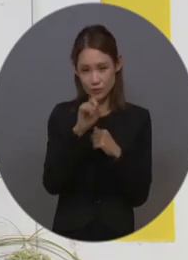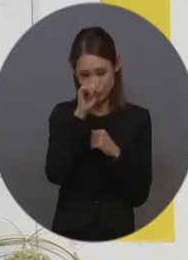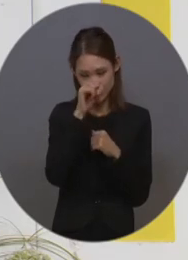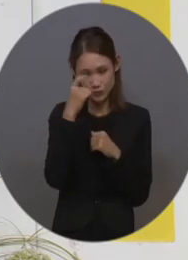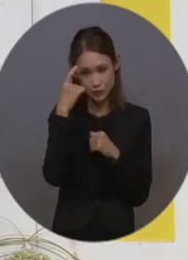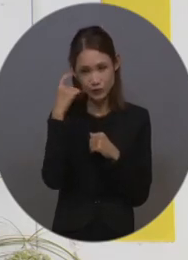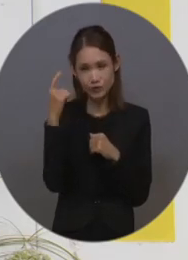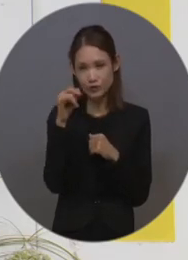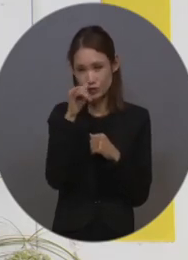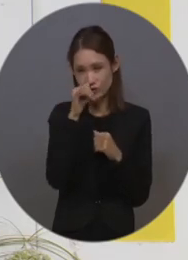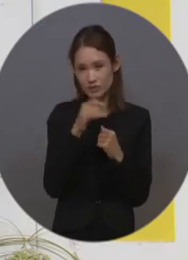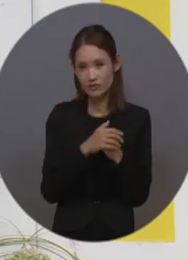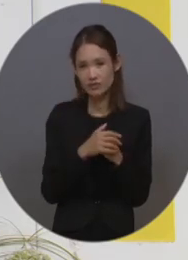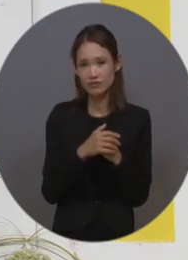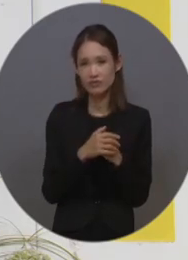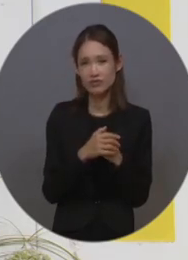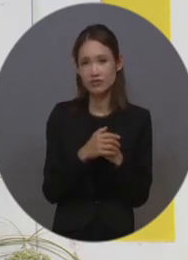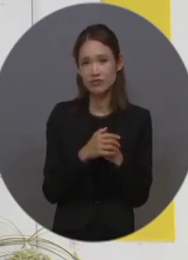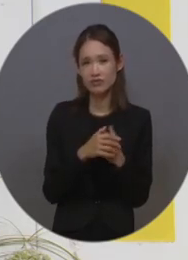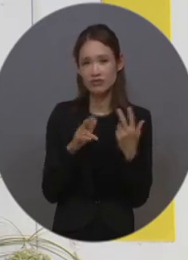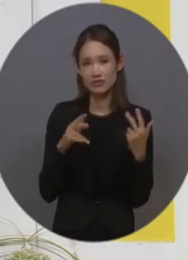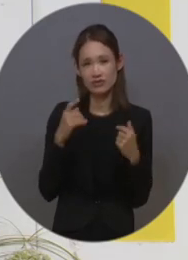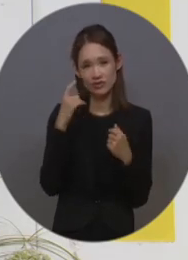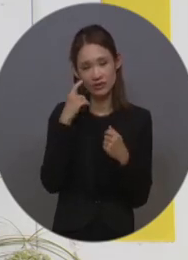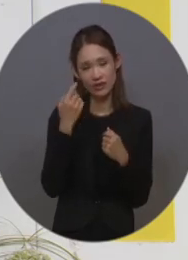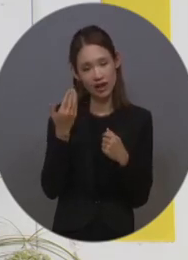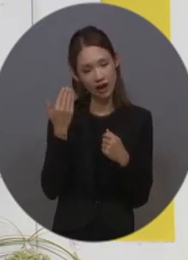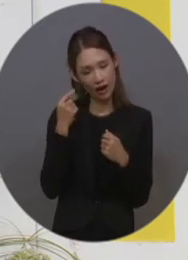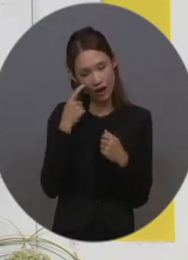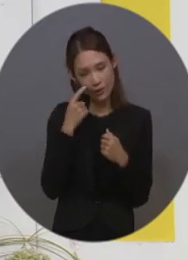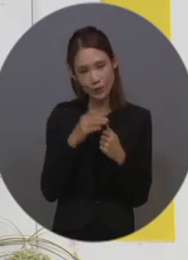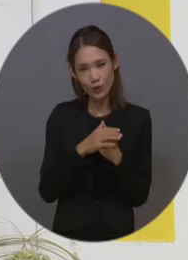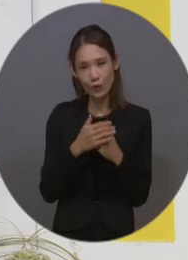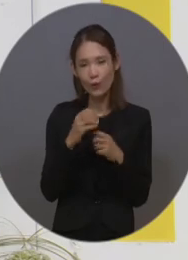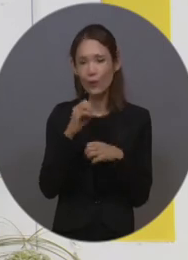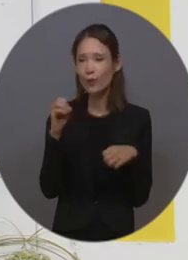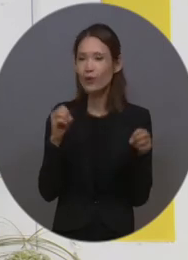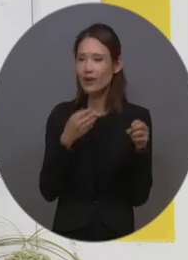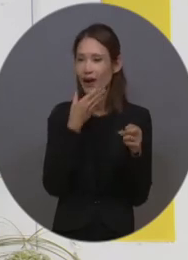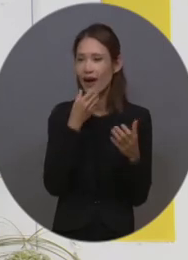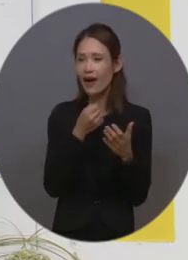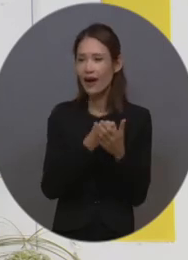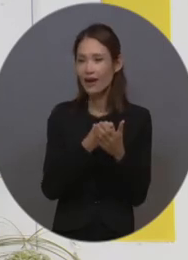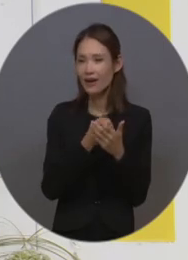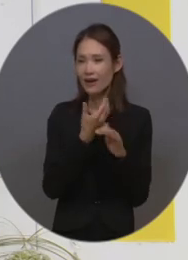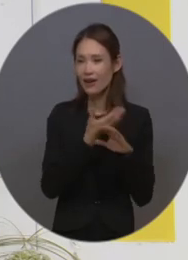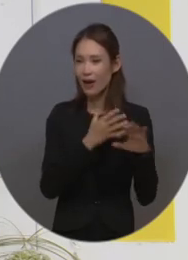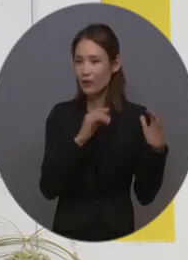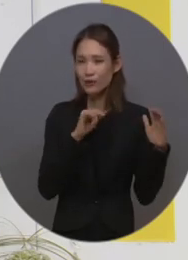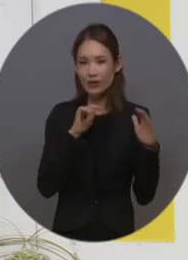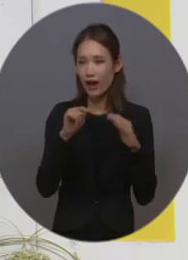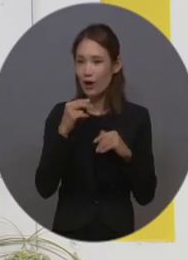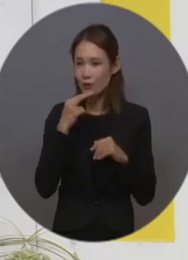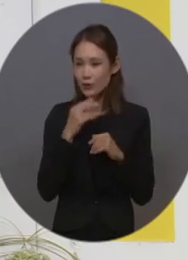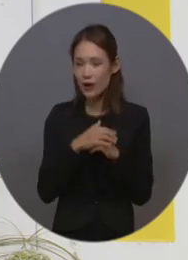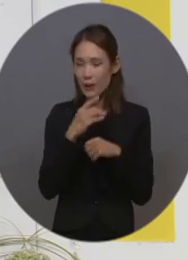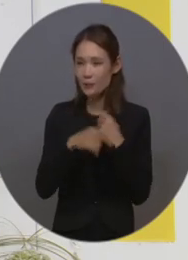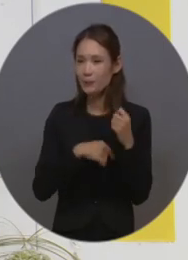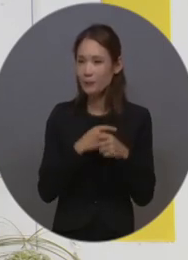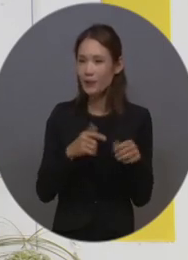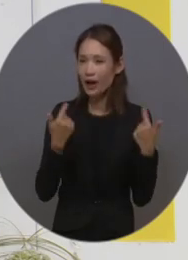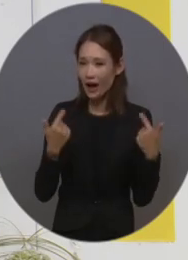좋은 추억이 있거든요. 네. 그러니까 지금 생각하면 그게 오히려 저희한테 행운인 거예요. 그러네요. 외국을 안 나가도 매년 네. 갈 수 있는